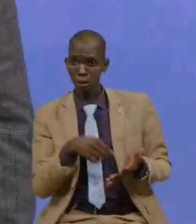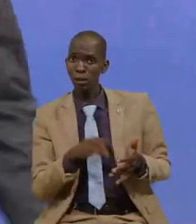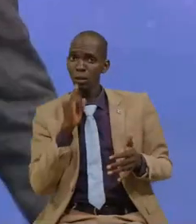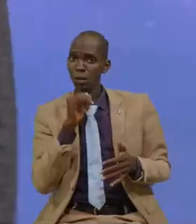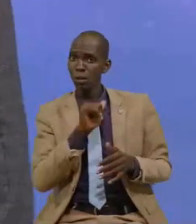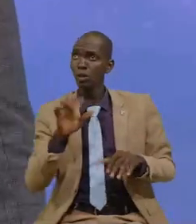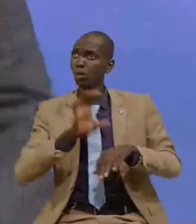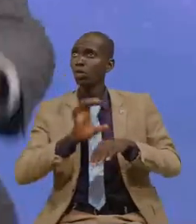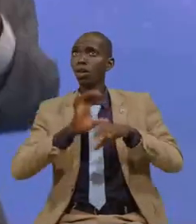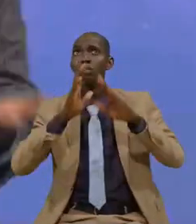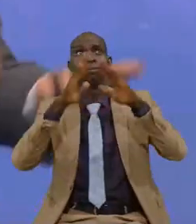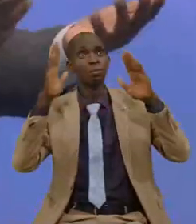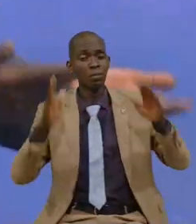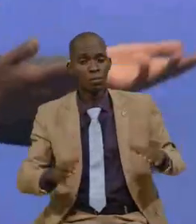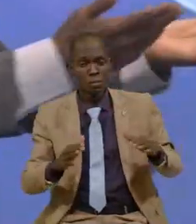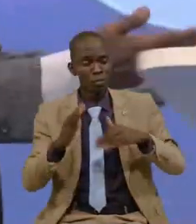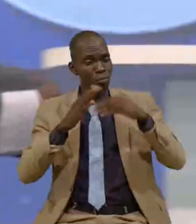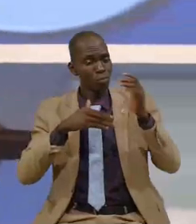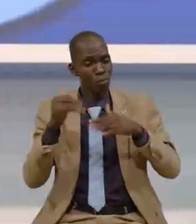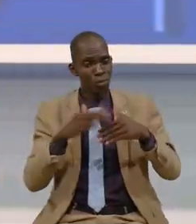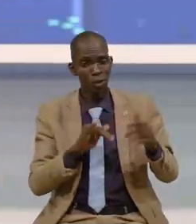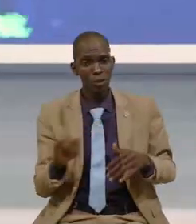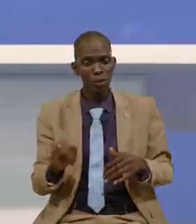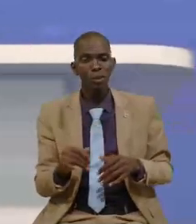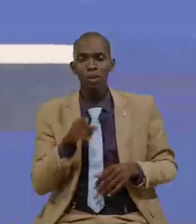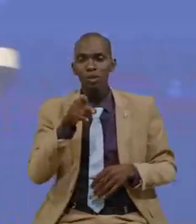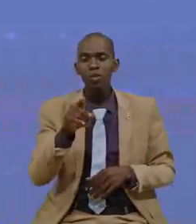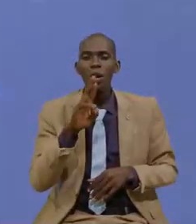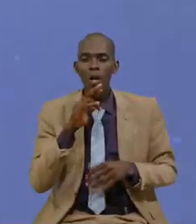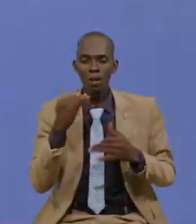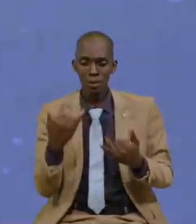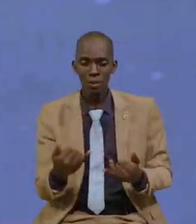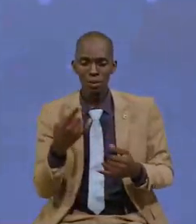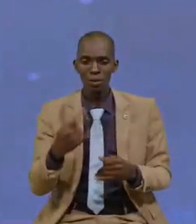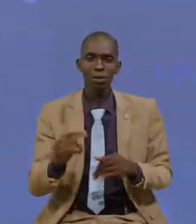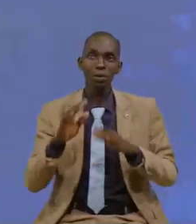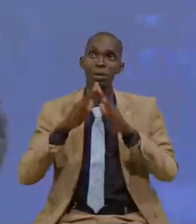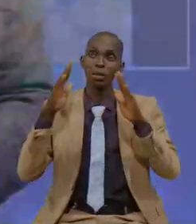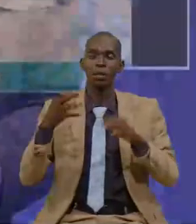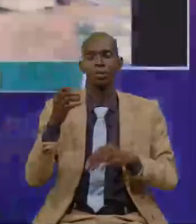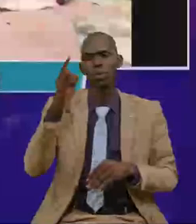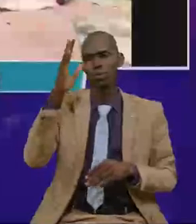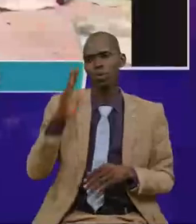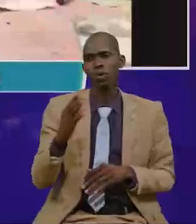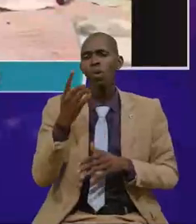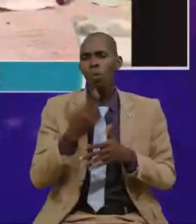Et voici un bâtiment d'église, un temple. Et vous êtes le temple de